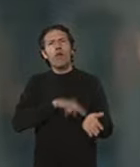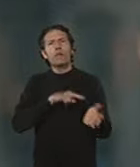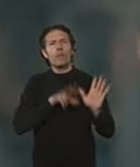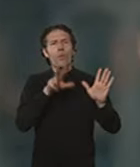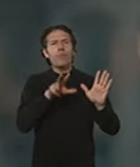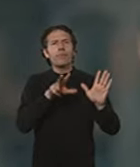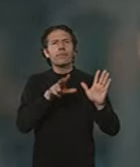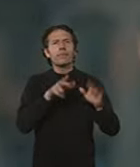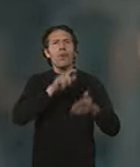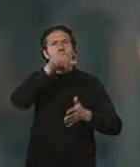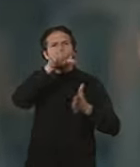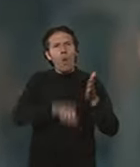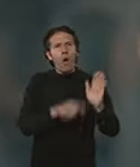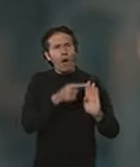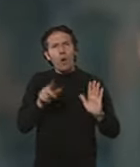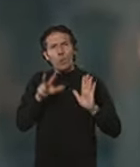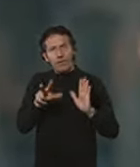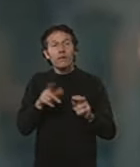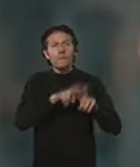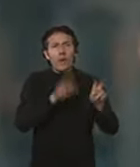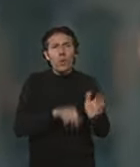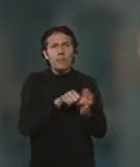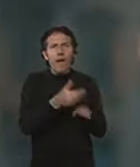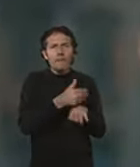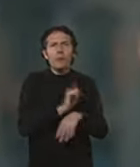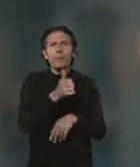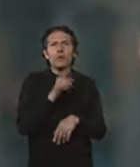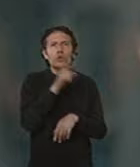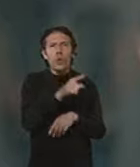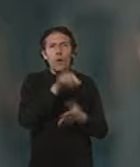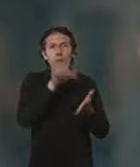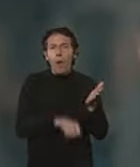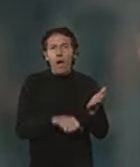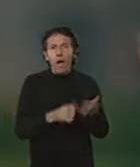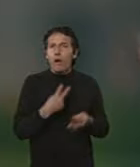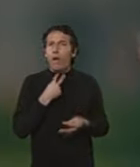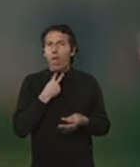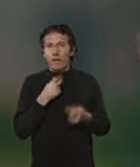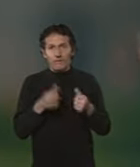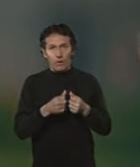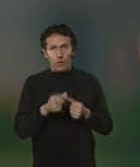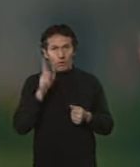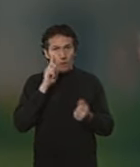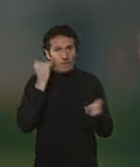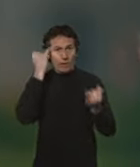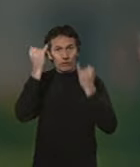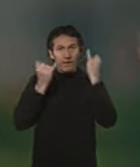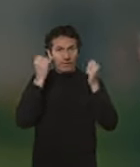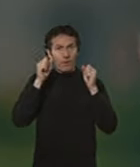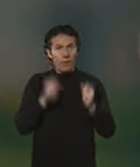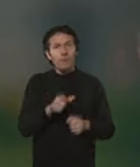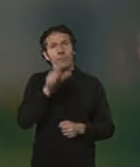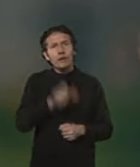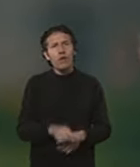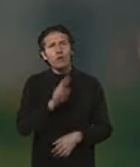chaque mois alors que les factures doivent être payées le premier de chaque mois c'est parce que je m'imagine ce que doit être pour un